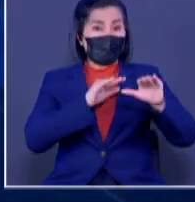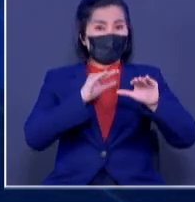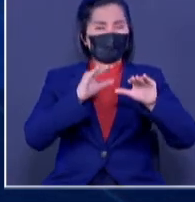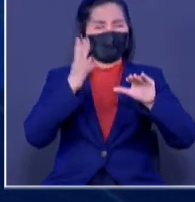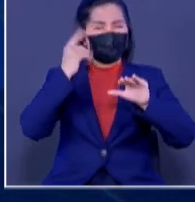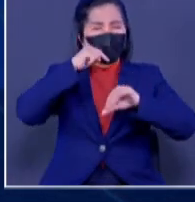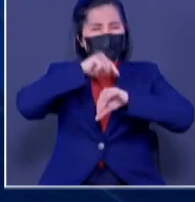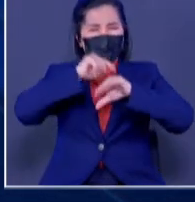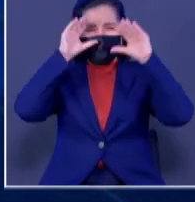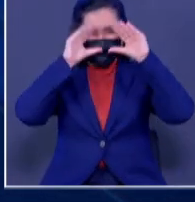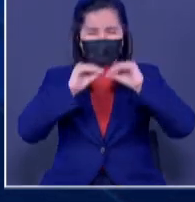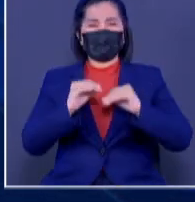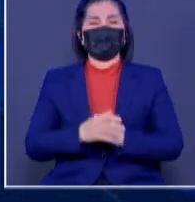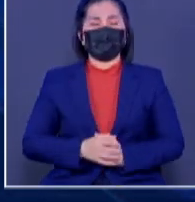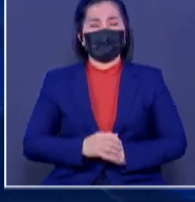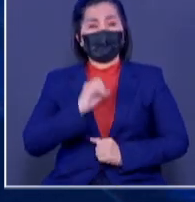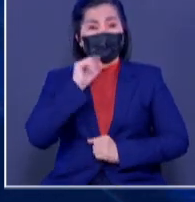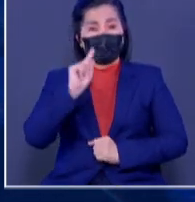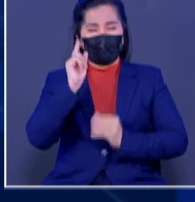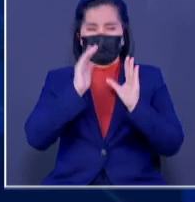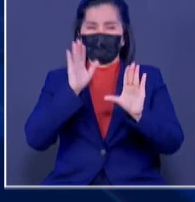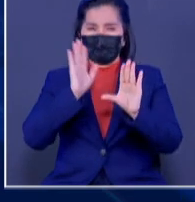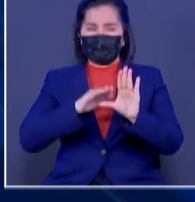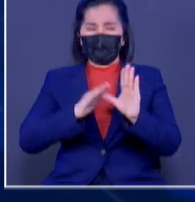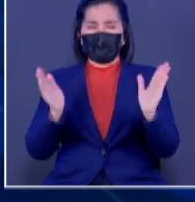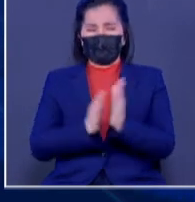นี้นะคะคุณผู้ช ม ระบุว่ามีผู้ลงทะเบียนแล้